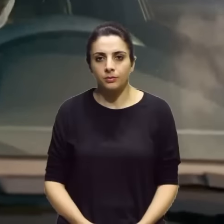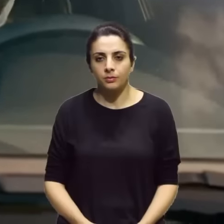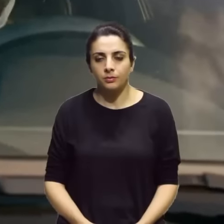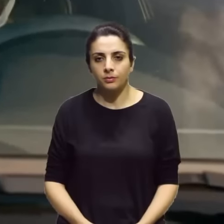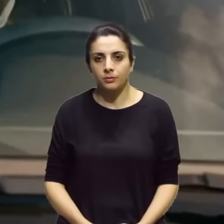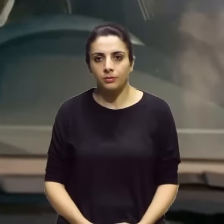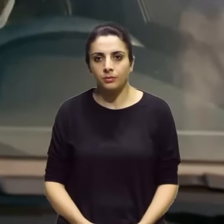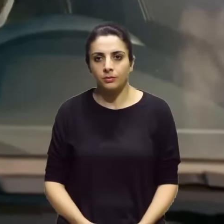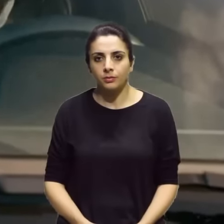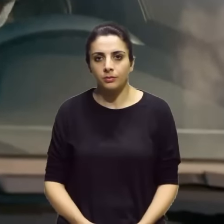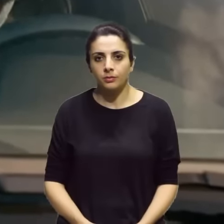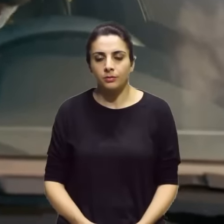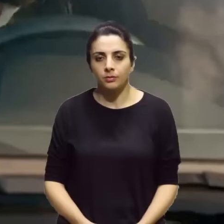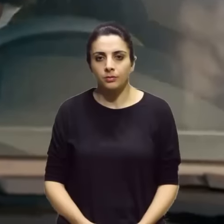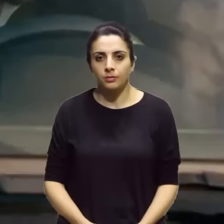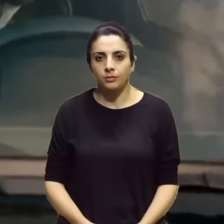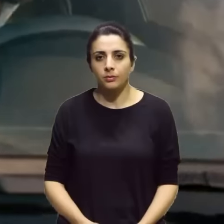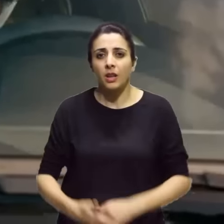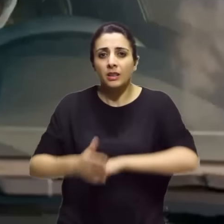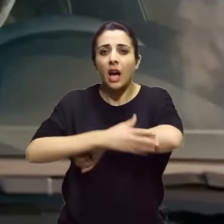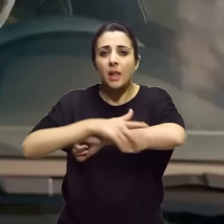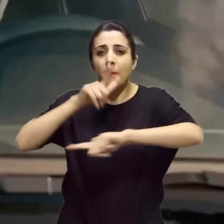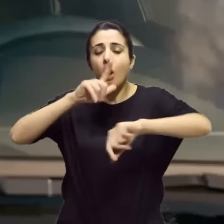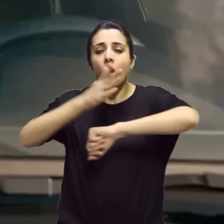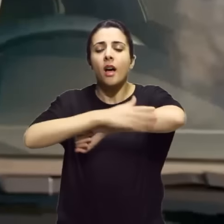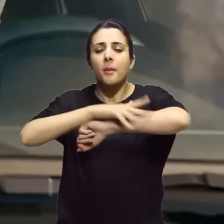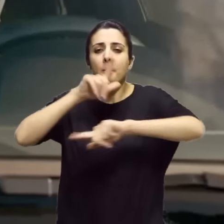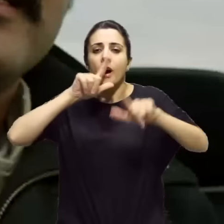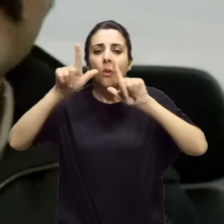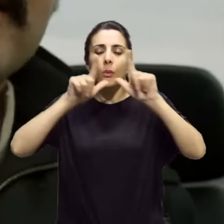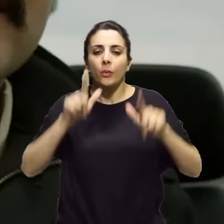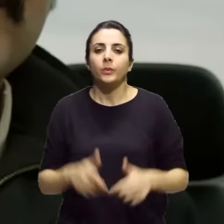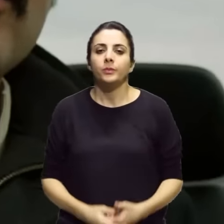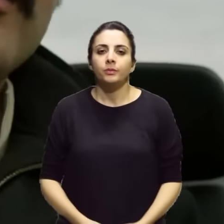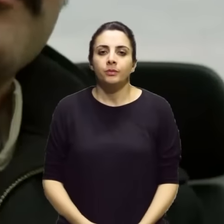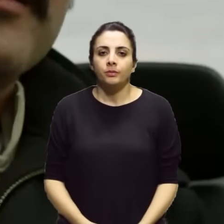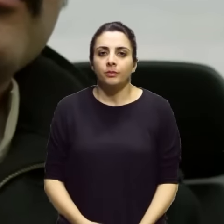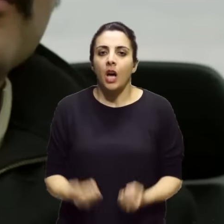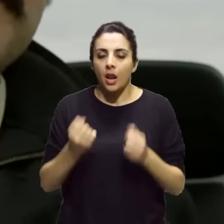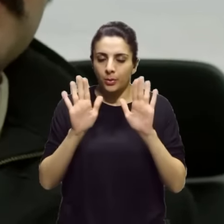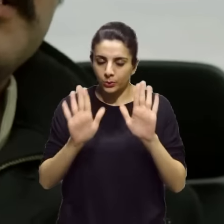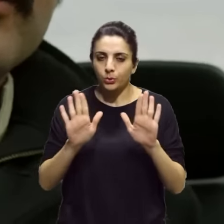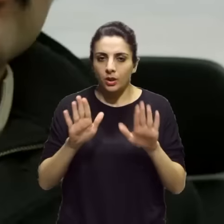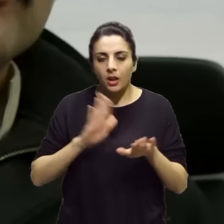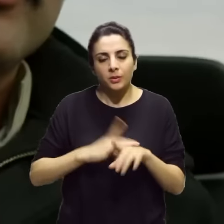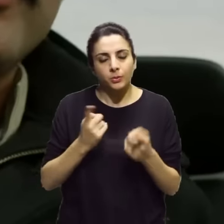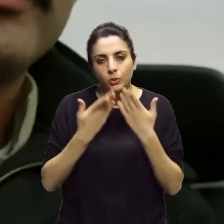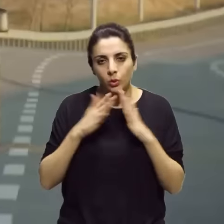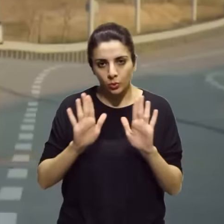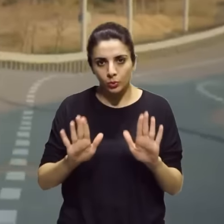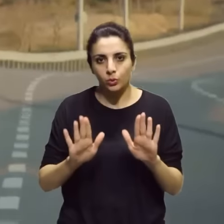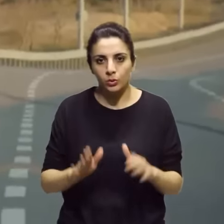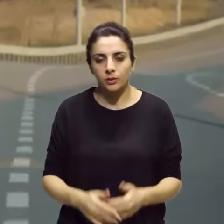Polisler hızlanıp yanlarından geçti. İmdat! Yardım edin! Durdur arabayı, durdur. Yapacak bir şey yok, durdur.